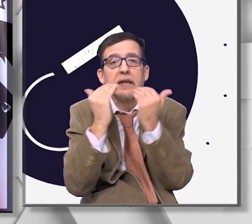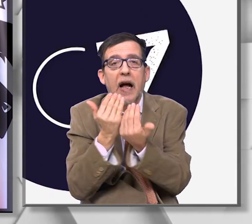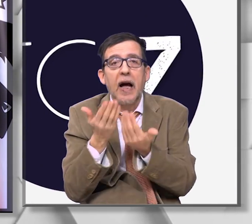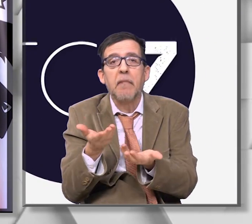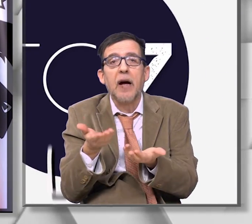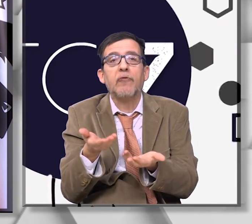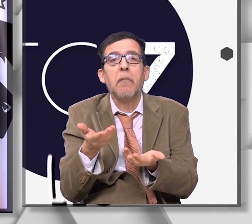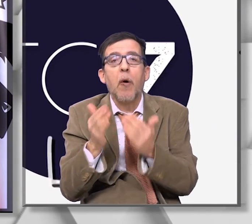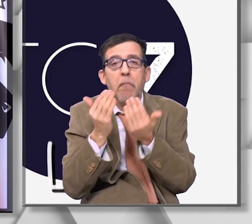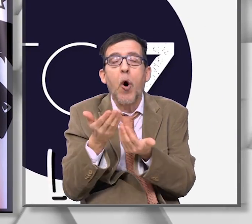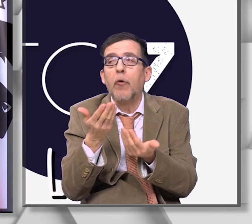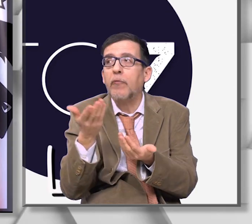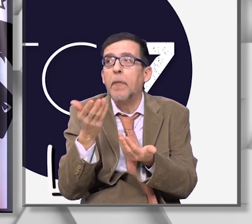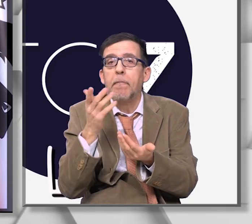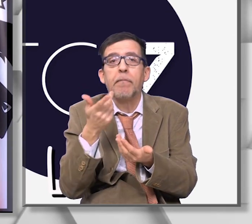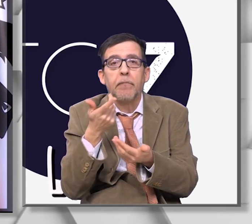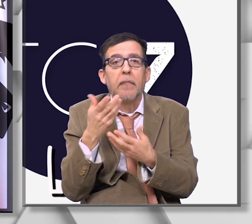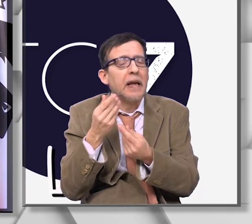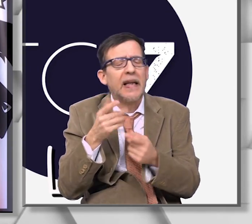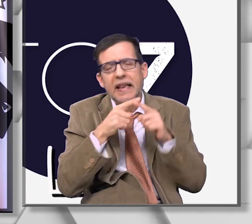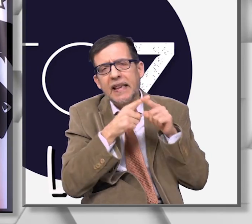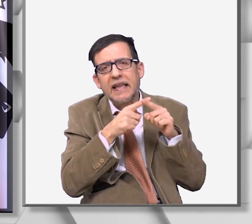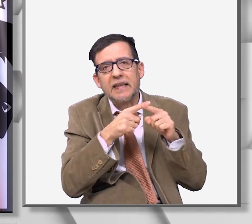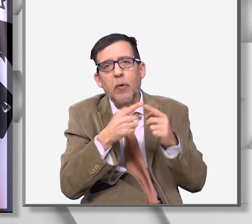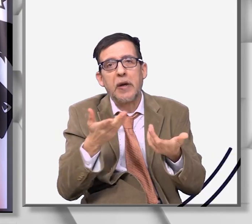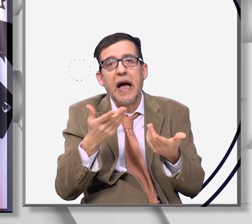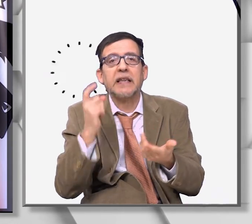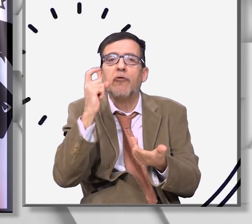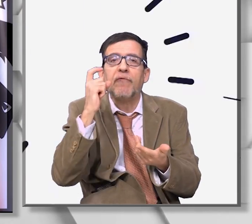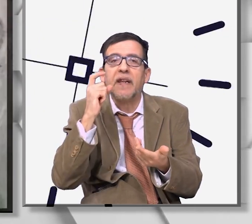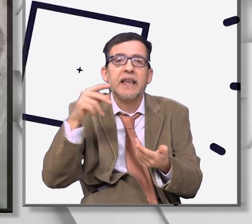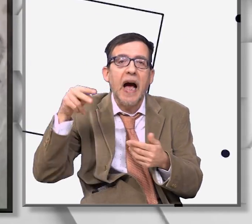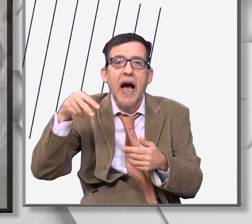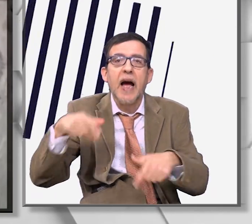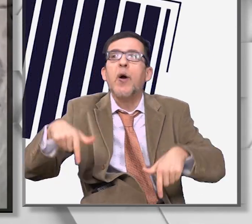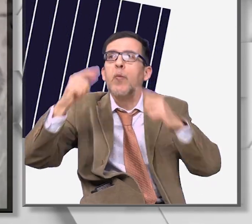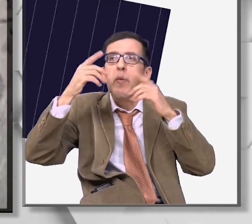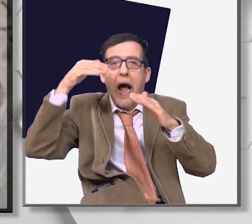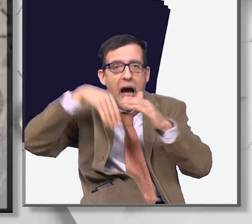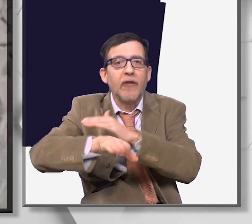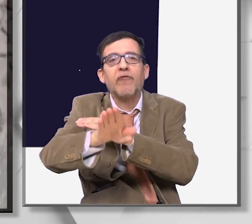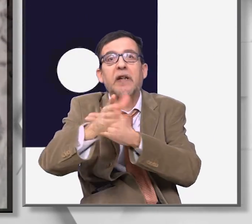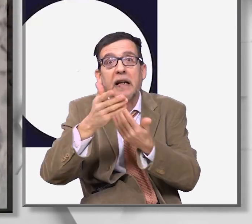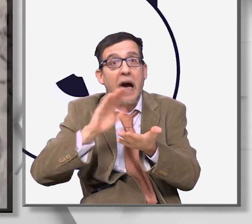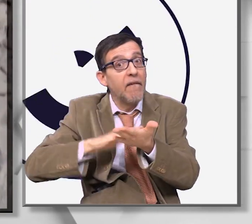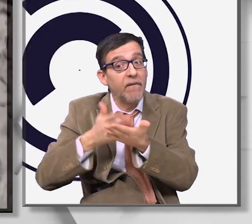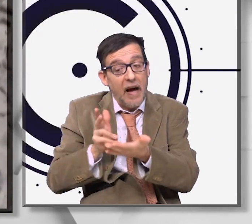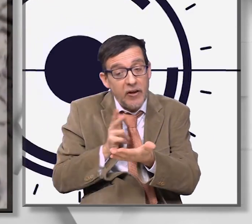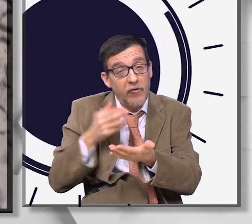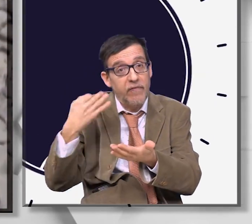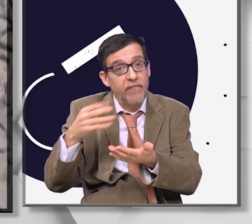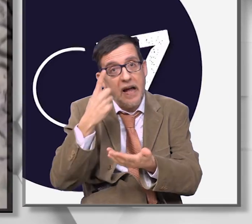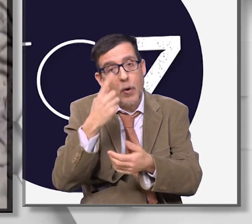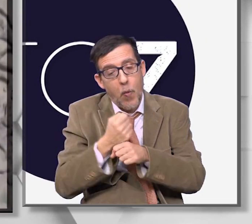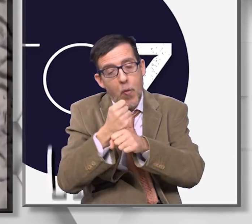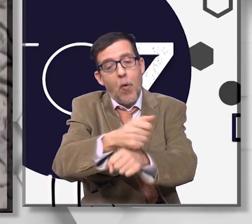che ha come protagonista della straordinaria testimonianza della civiltà nuragica valorizzata dal talento creativo di una degli ambasciatori